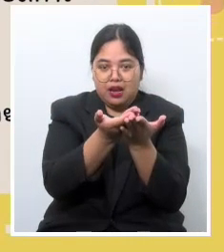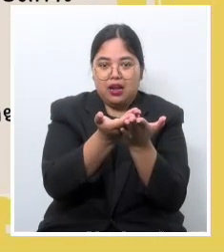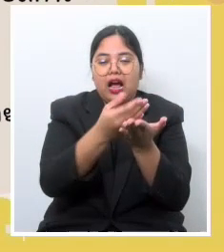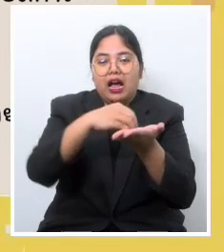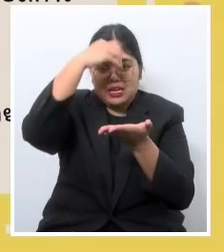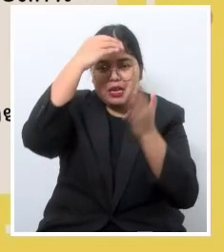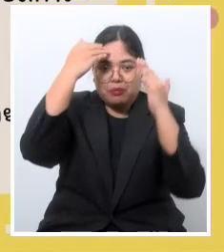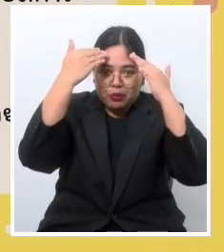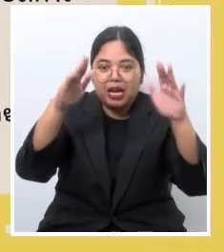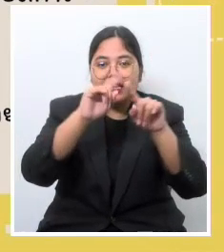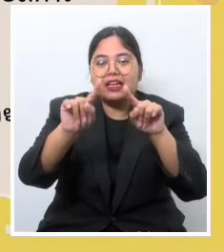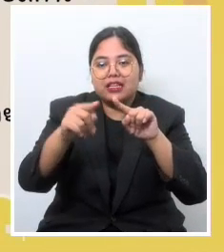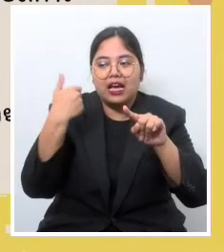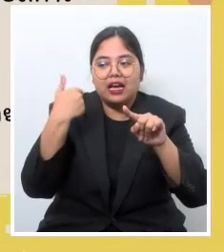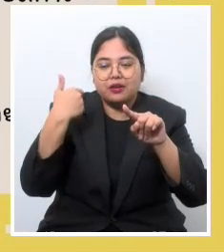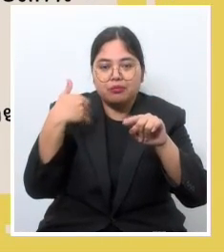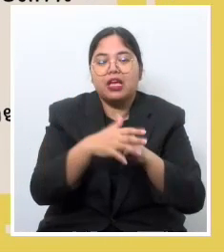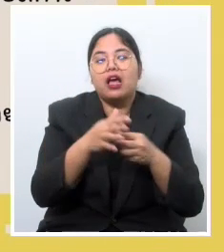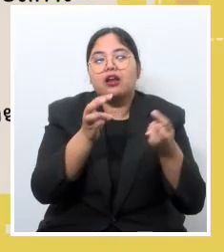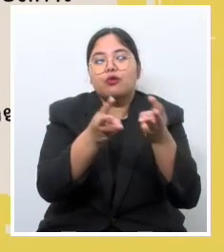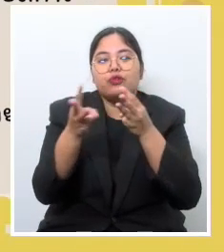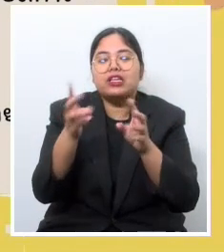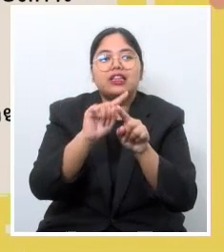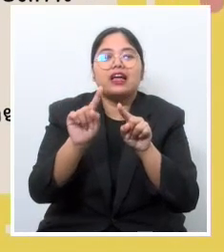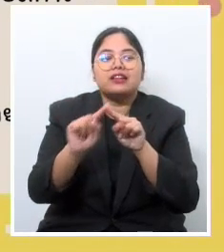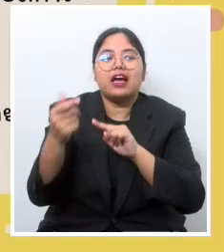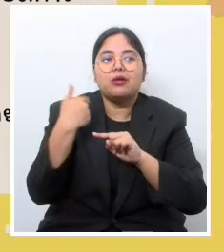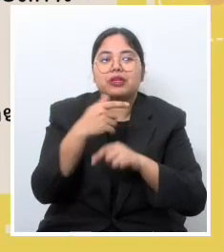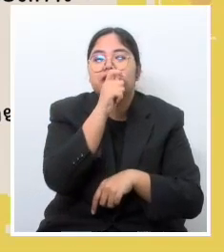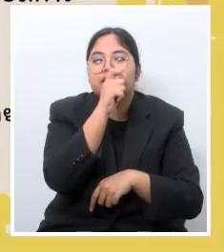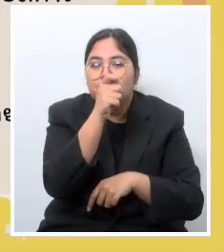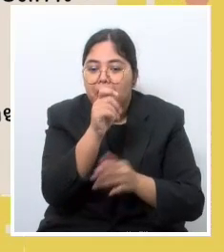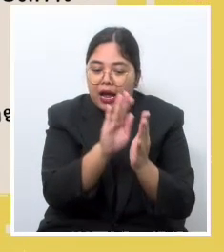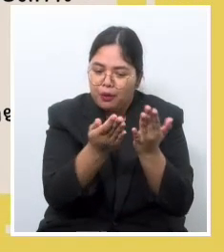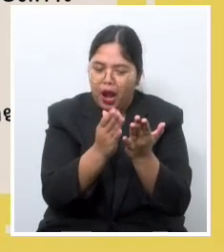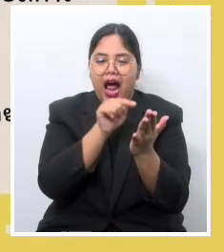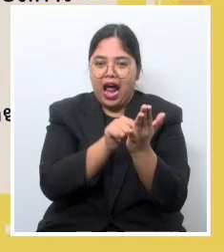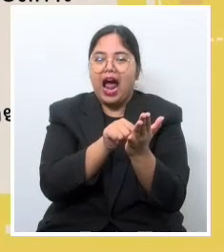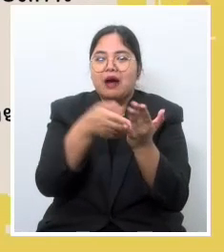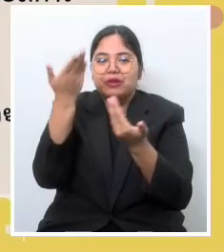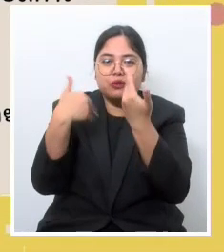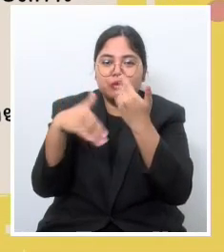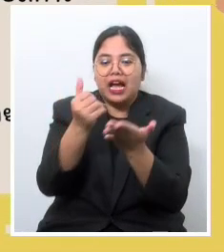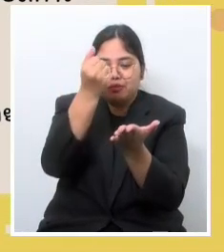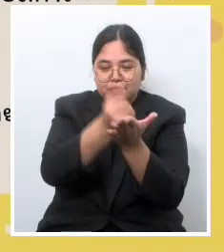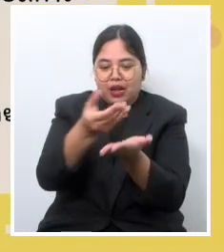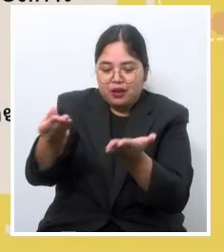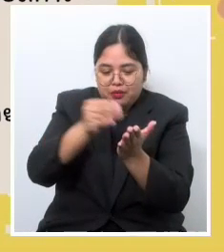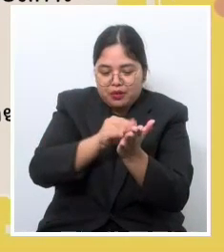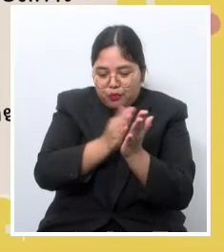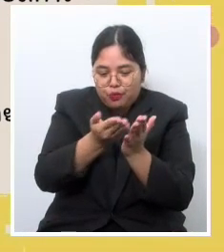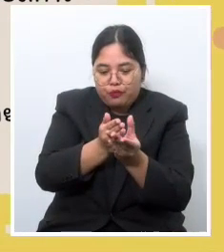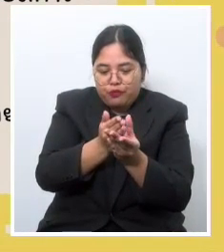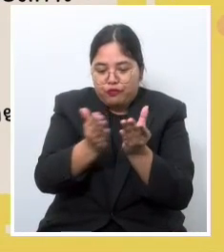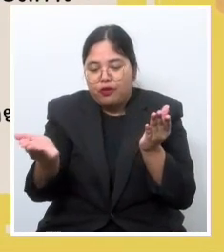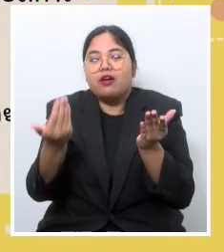ความรู้ประสบการณ์โดยใช้เครื่องมือและวิธีการที่หลากหลายเช่นการสัมภาษณ์แฟ้มผลงานเทียบโอนความรู้ประสบการณ์และอื่นๆการ